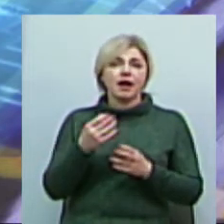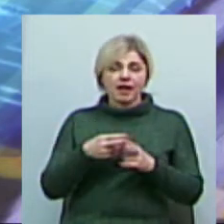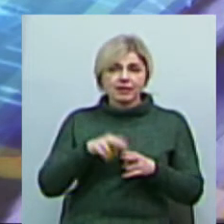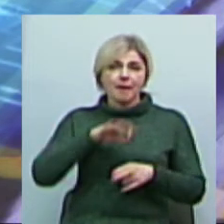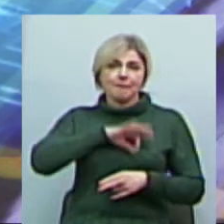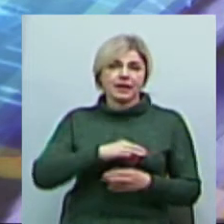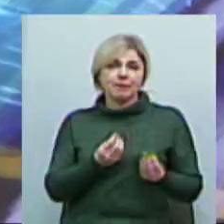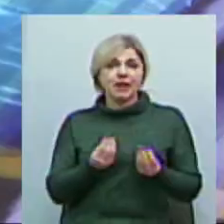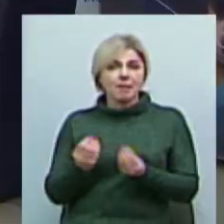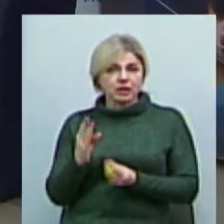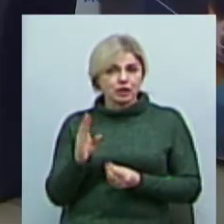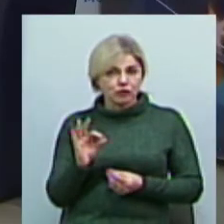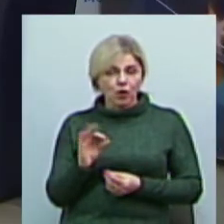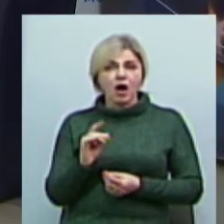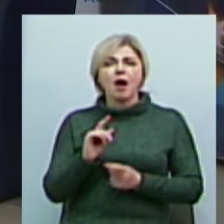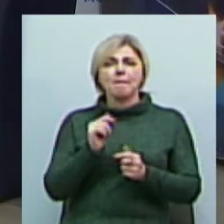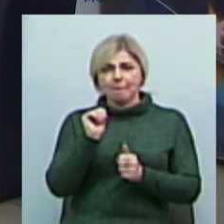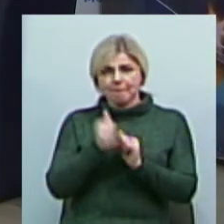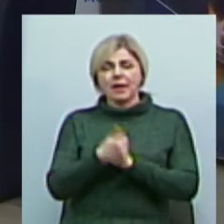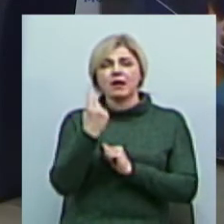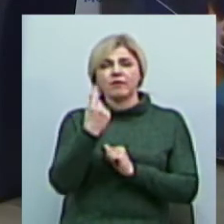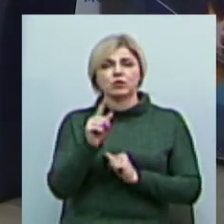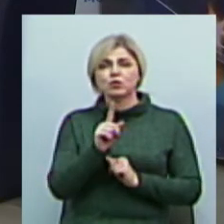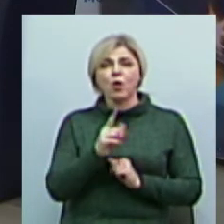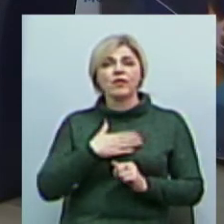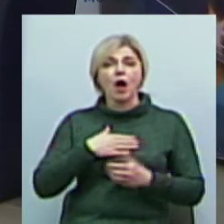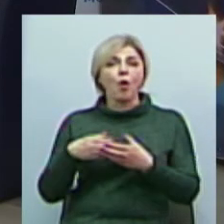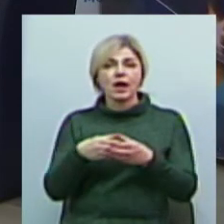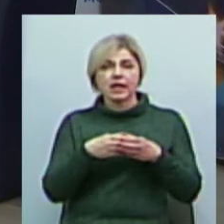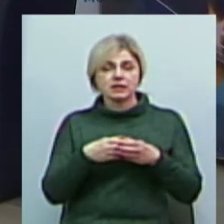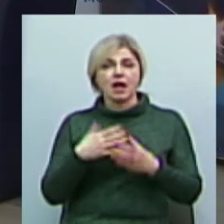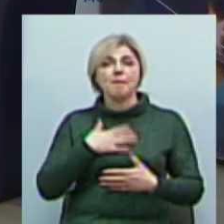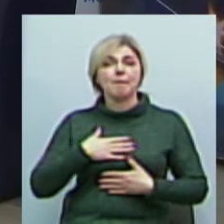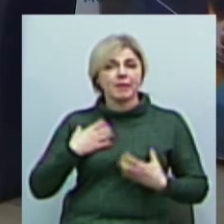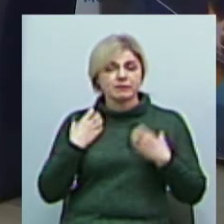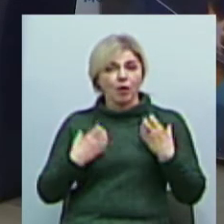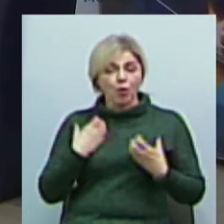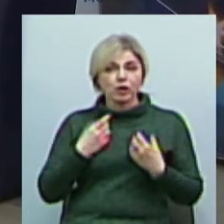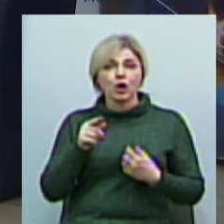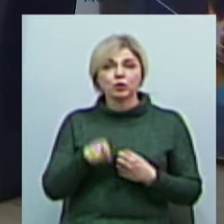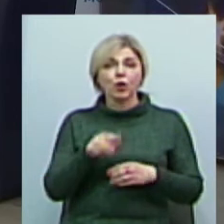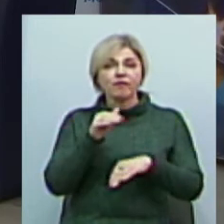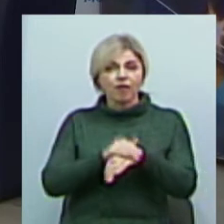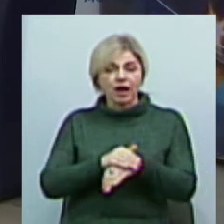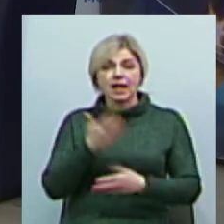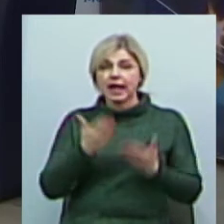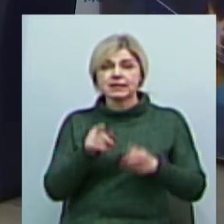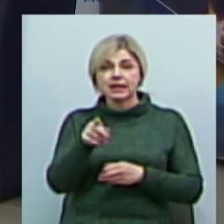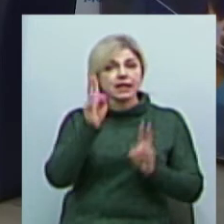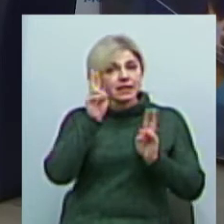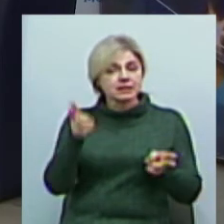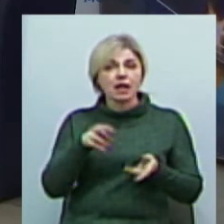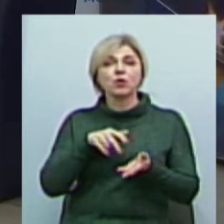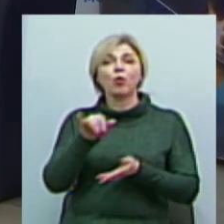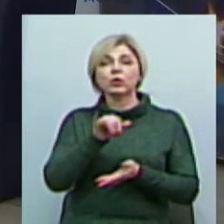Ну, прежде всего, нас, конечно, вот коалиция беспокоила тот факт, что, ну как, если ты не знаешь, куда идти, ты не